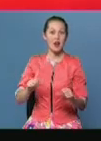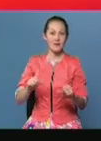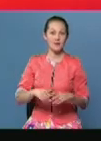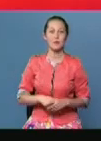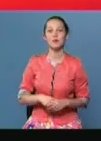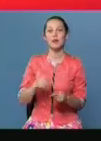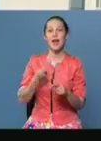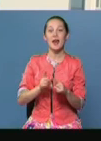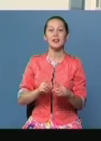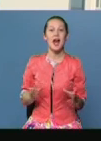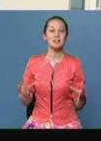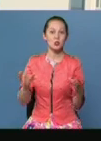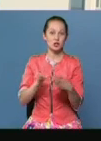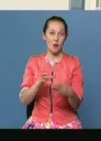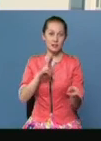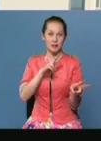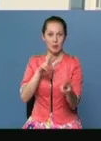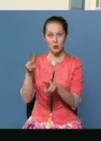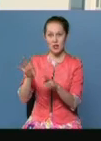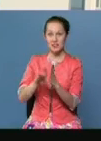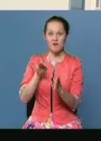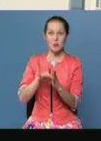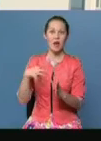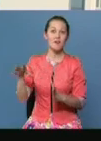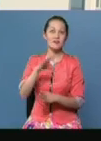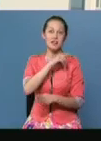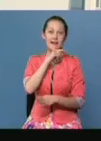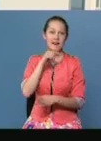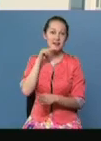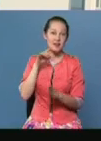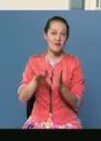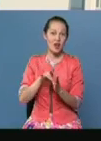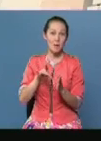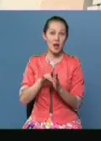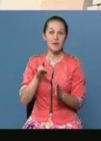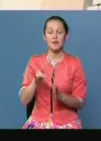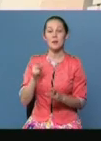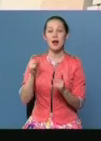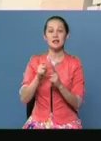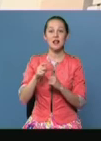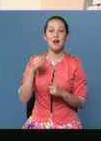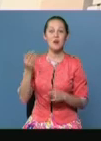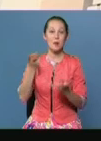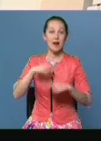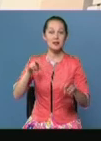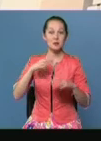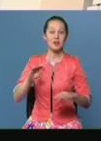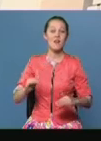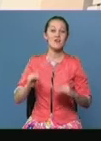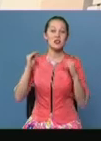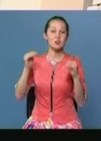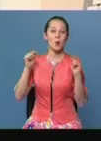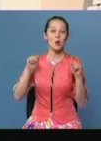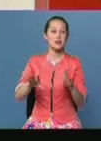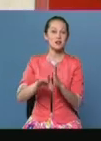Эта ассоциация наблюдает за выборами во всех регионах России. По словам эксперта, Удмуртия всегда отличается высокой электоральной